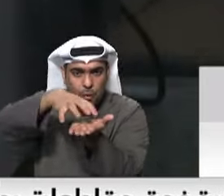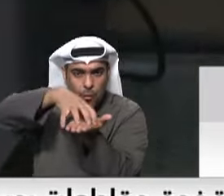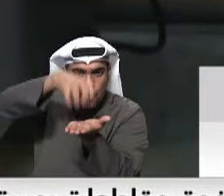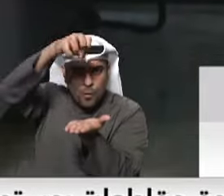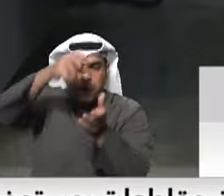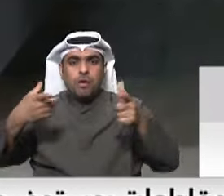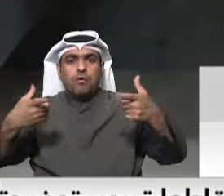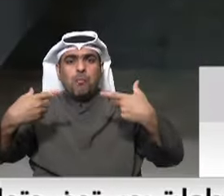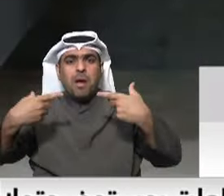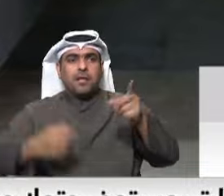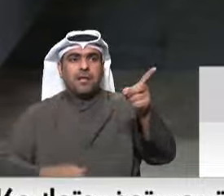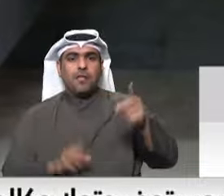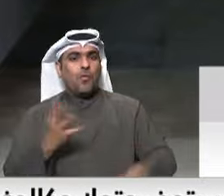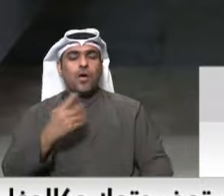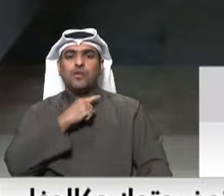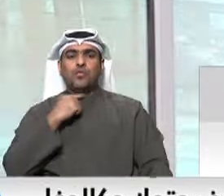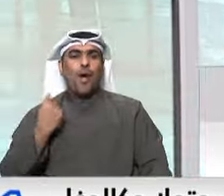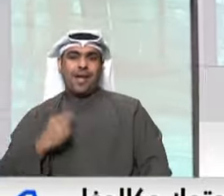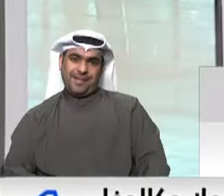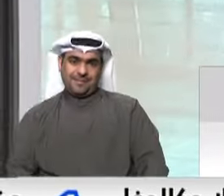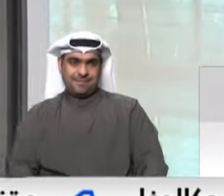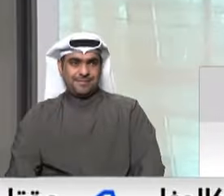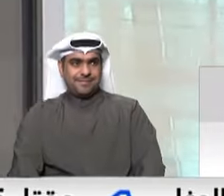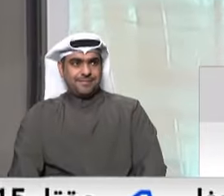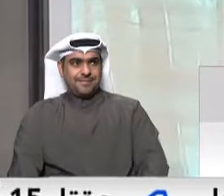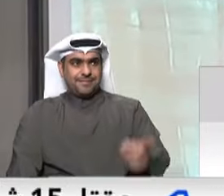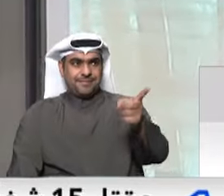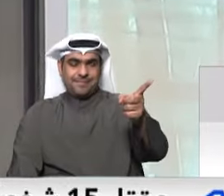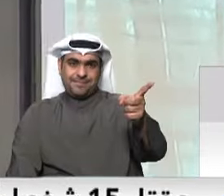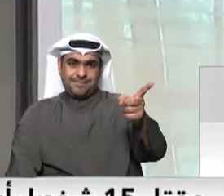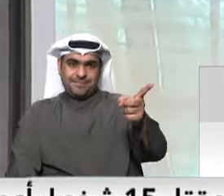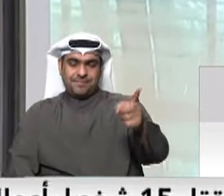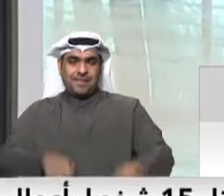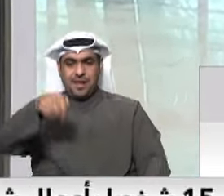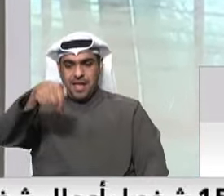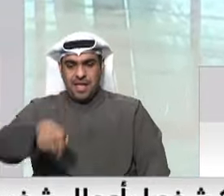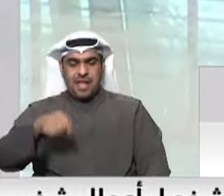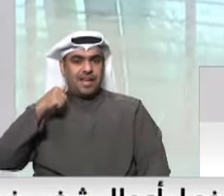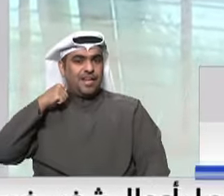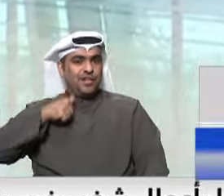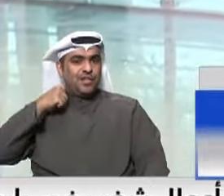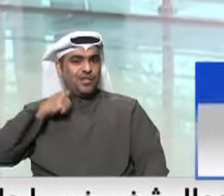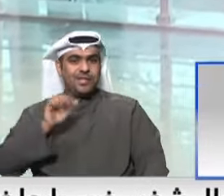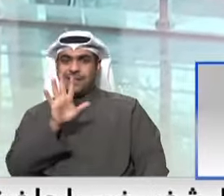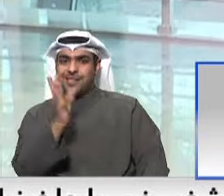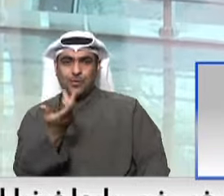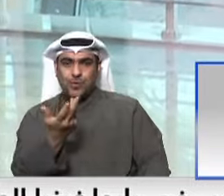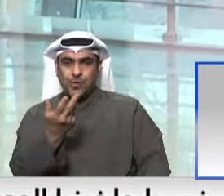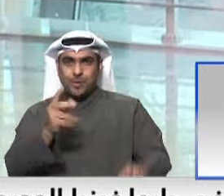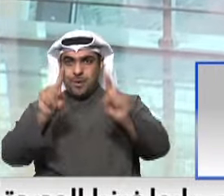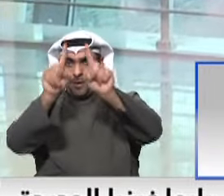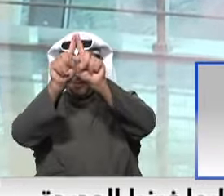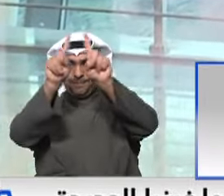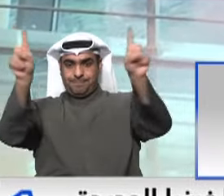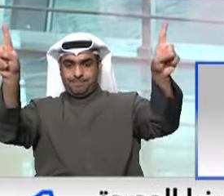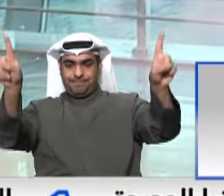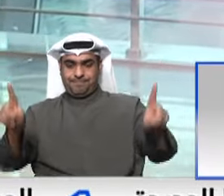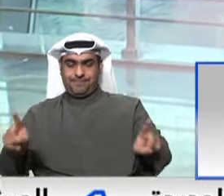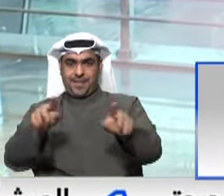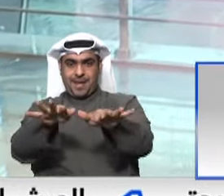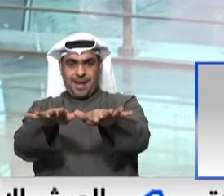في منطقة الشويخ. طبعا هذا المركز الذكي لخدمة المواطن يأتي ضمن استراتيجية الوزارة في